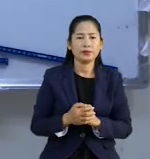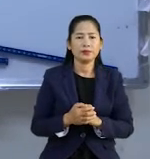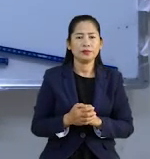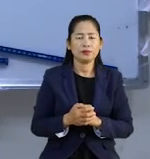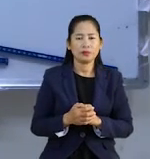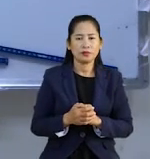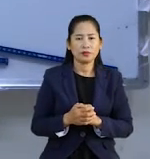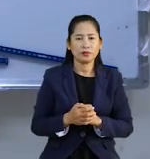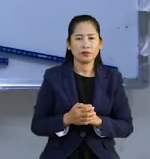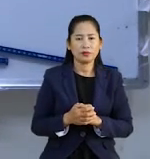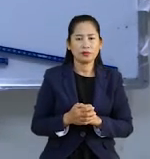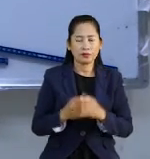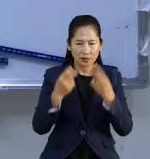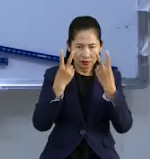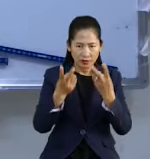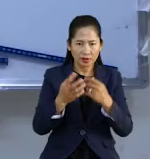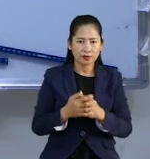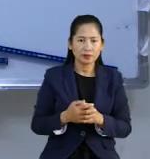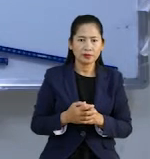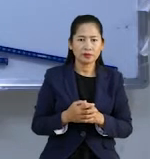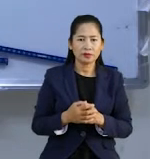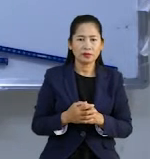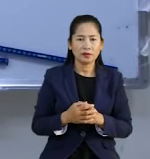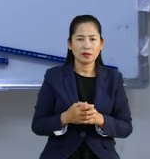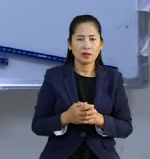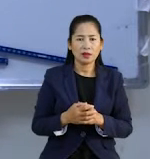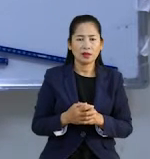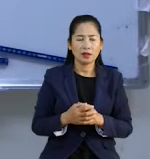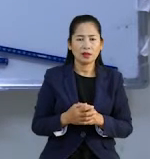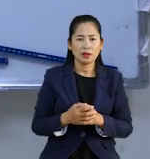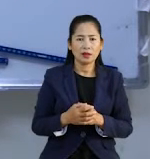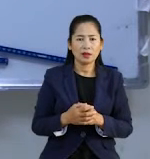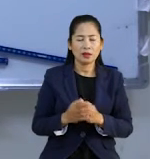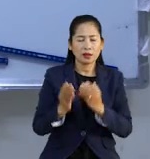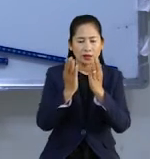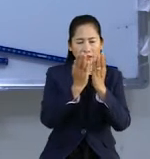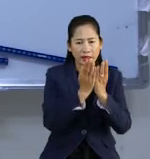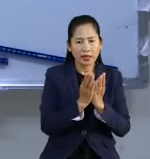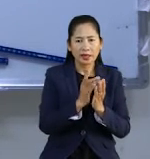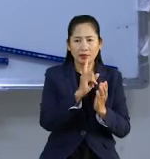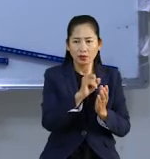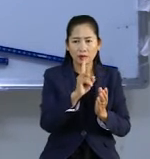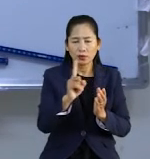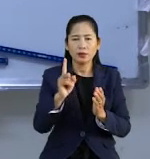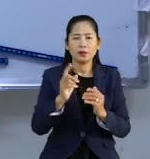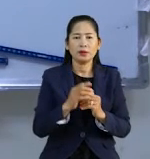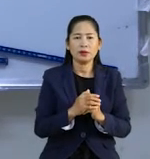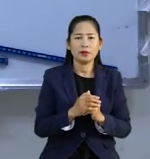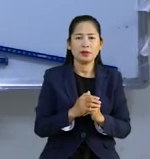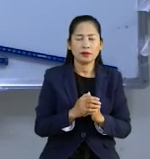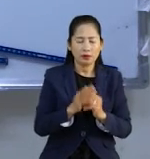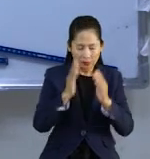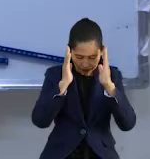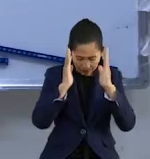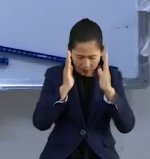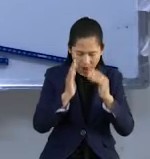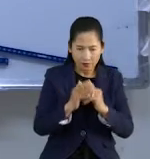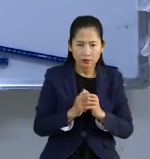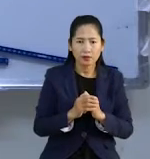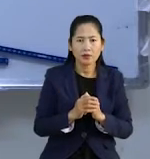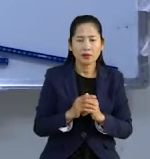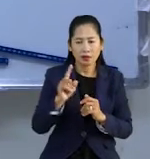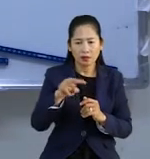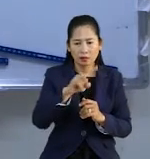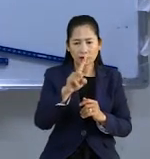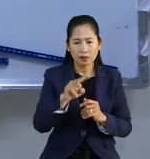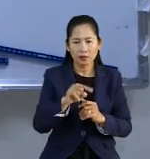ราคุ้มสมเสสังเกตในที่นี้คนอ่านเต๋อมาดองมวยหลับบ้าดองมวยหลับบ้าได้ยอดจะตกด่ามาเราครู้นั่งเมียนสำ